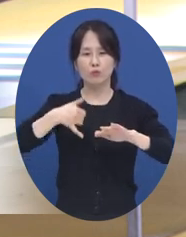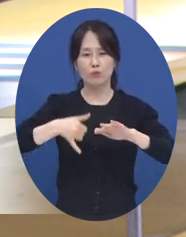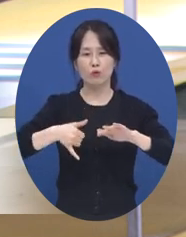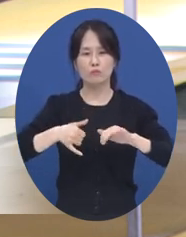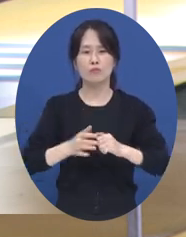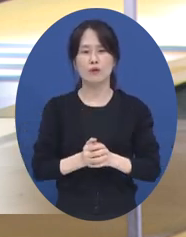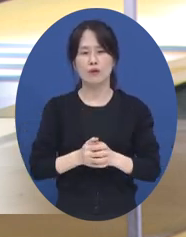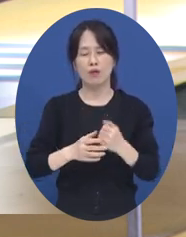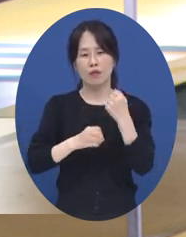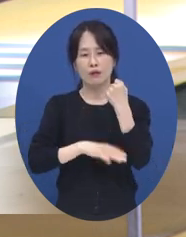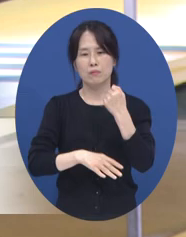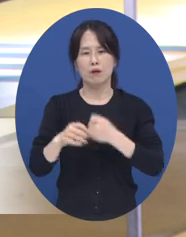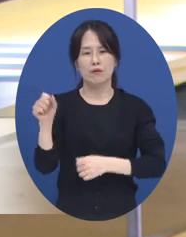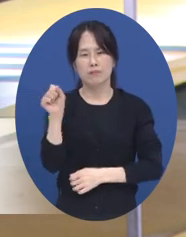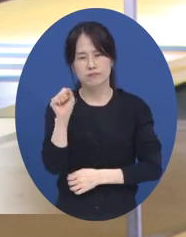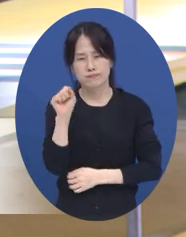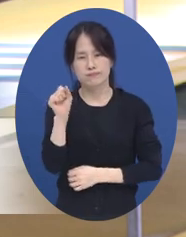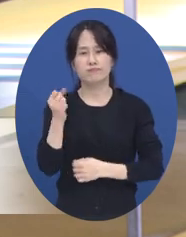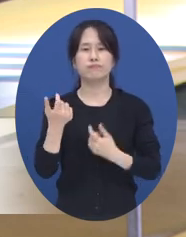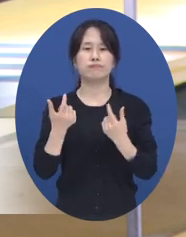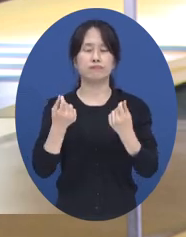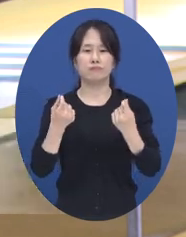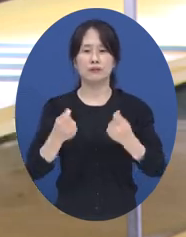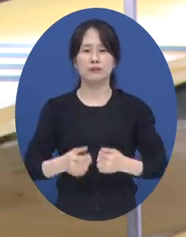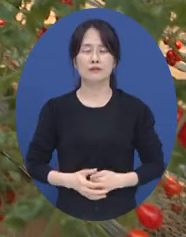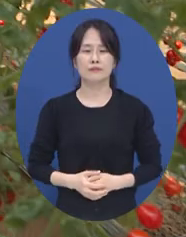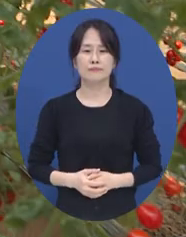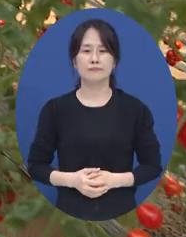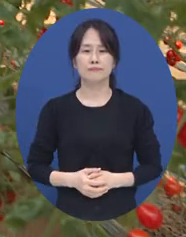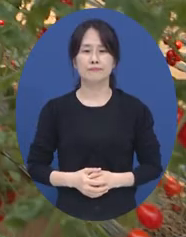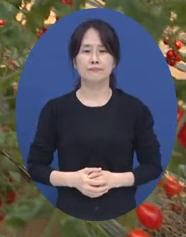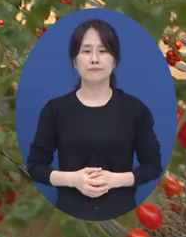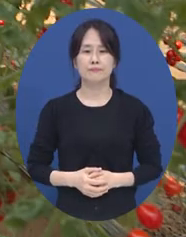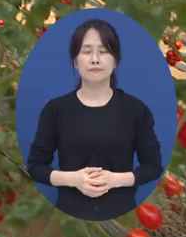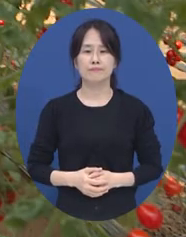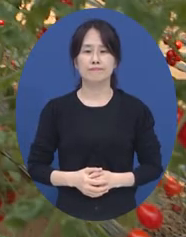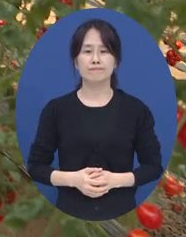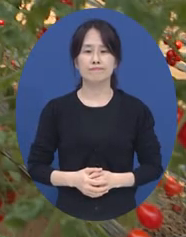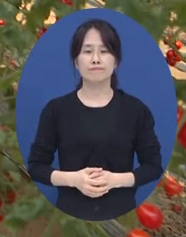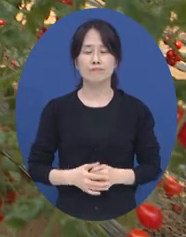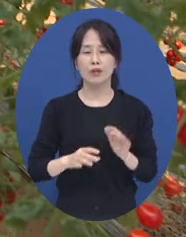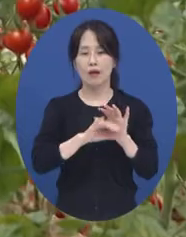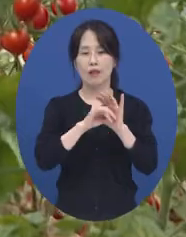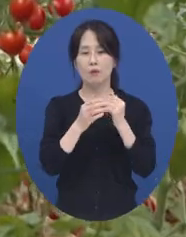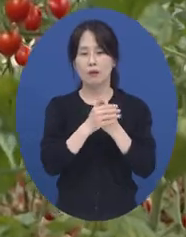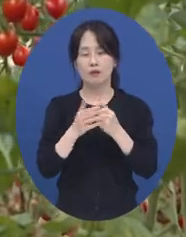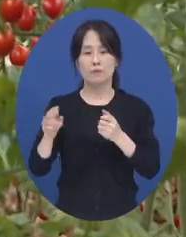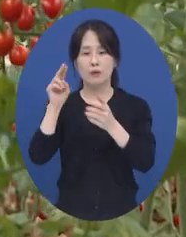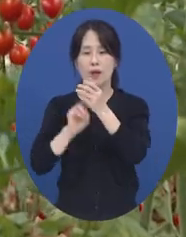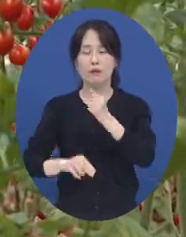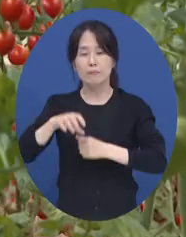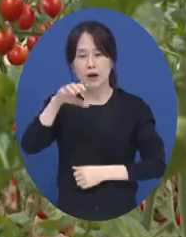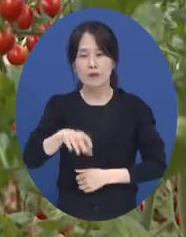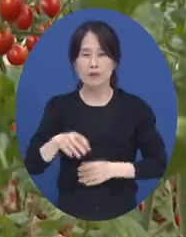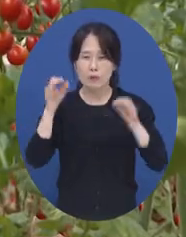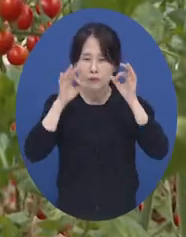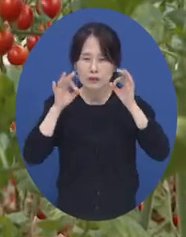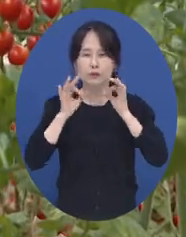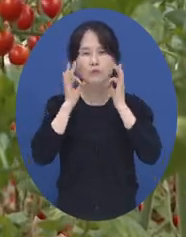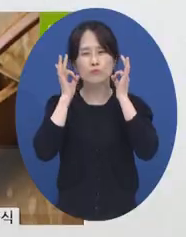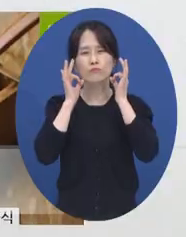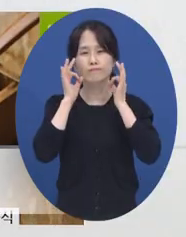자체가 기반이 아니 좀 흔들릴 것 같습니다 정도는 코너로 막힌 농산물 판로 찾기에 아니깐 힘을 쓰고